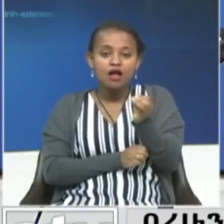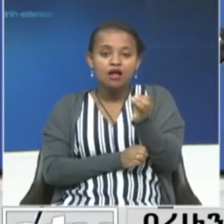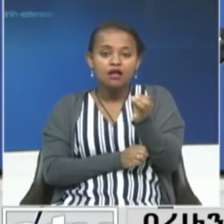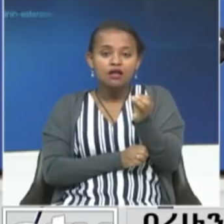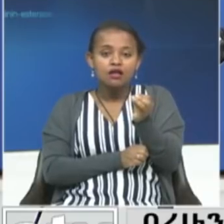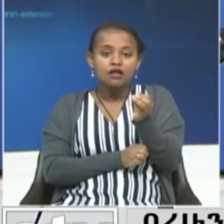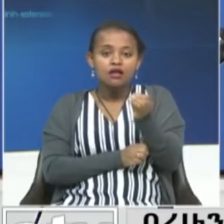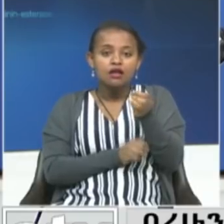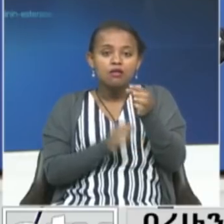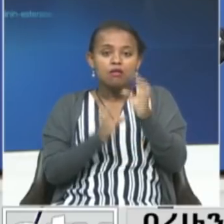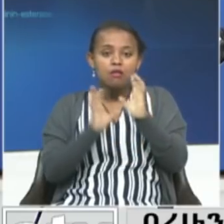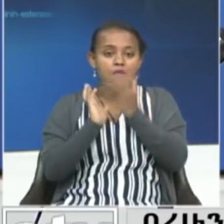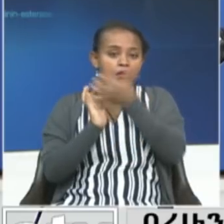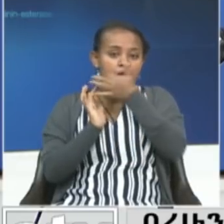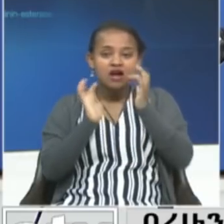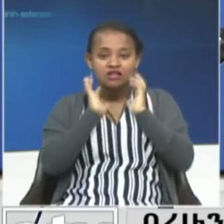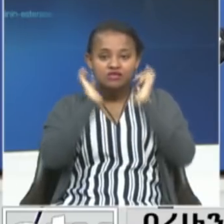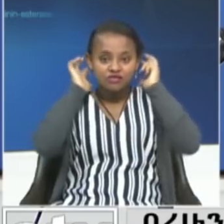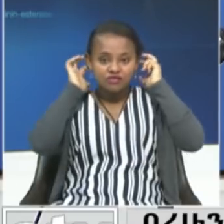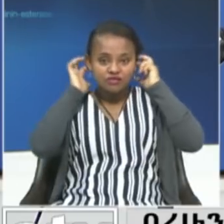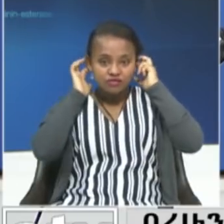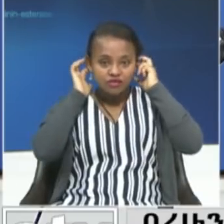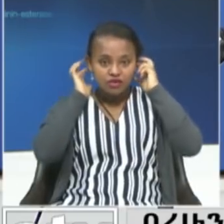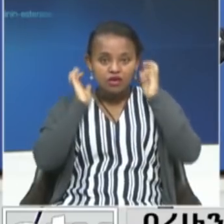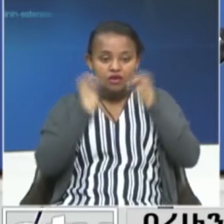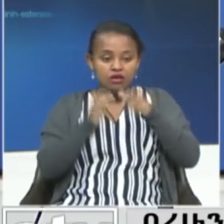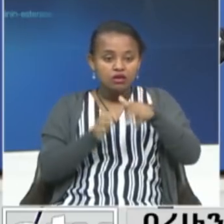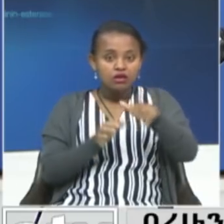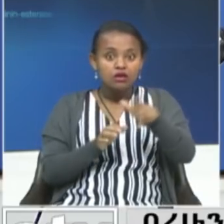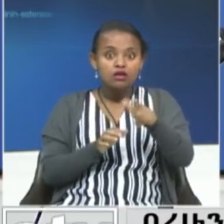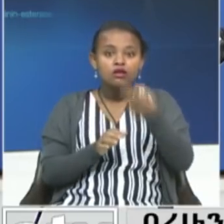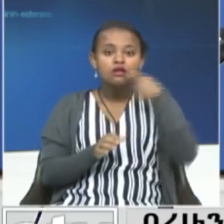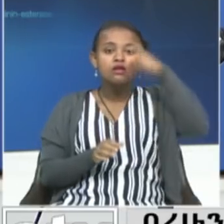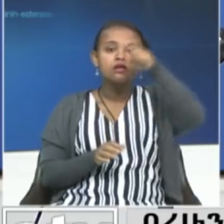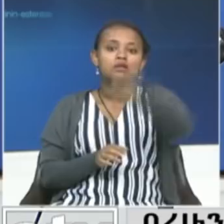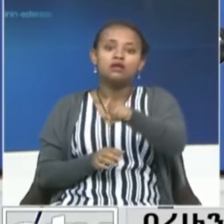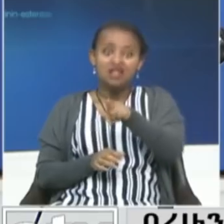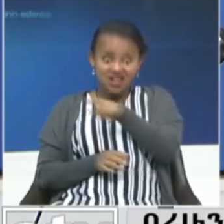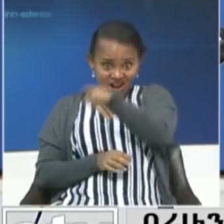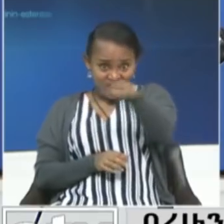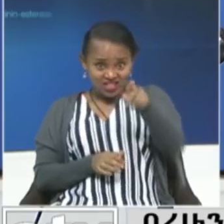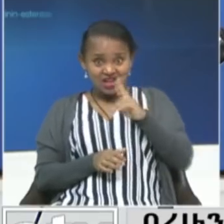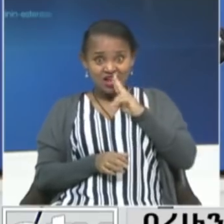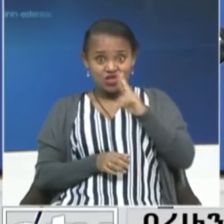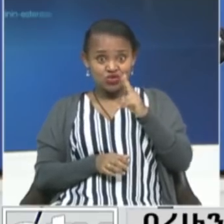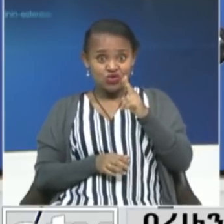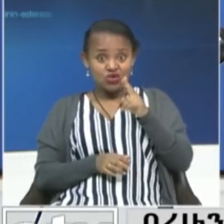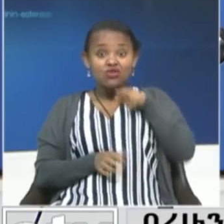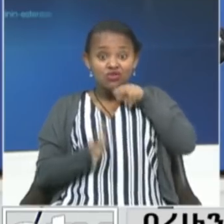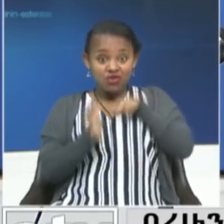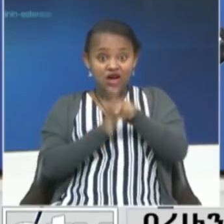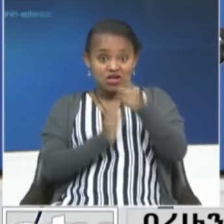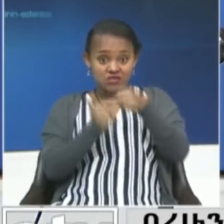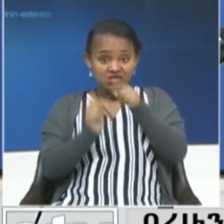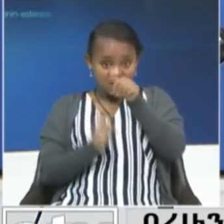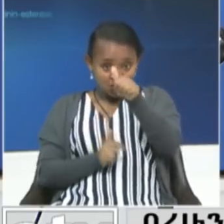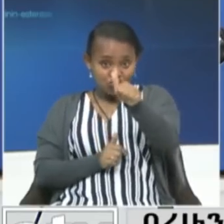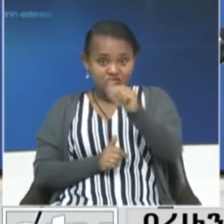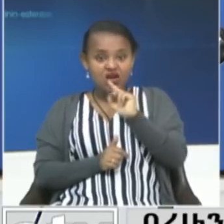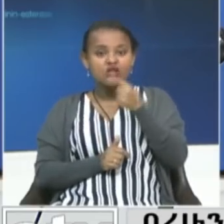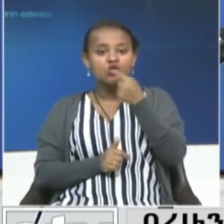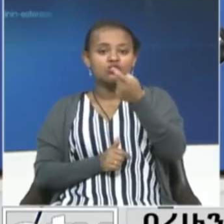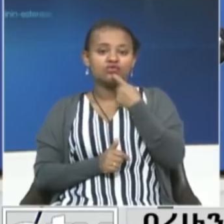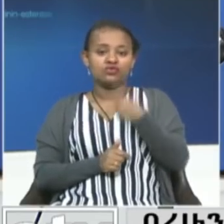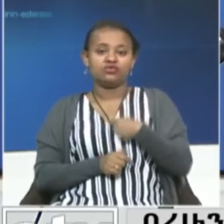እንትን ማክስለር ሸጄ እስከሚፈደር ድረስ ነው የሆነው። እናንተ ናችሁ ቫይረሱን ታመጡት ራሱ እናንተ ናችሁ የሚባል